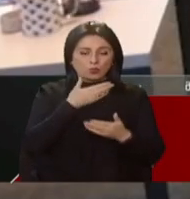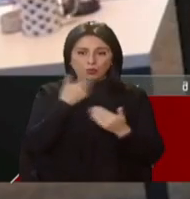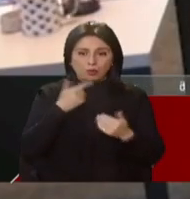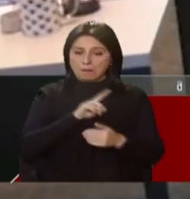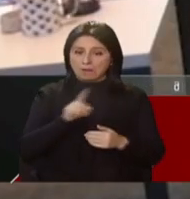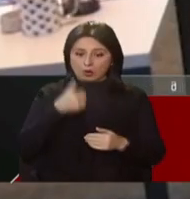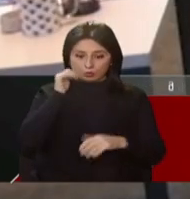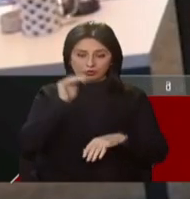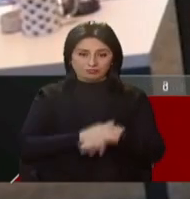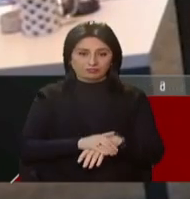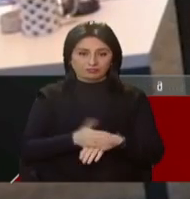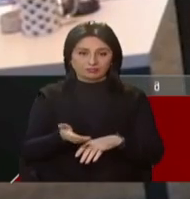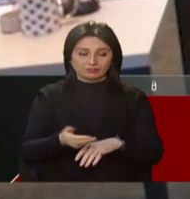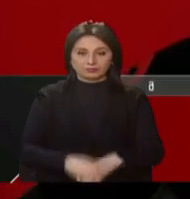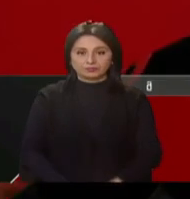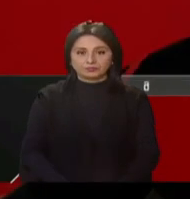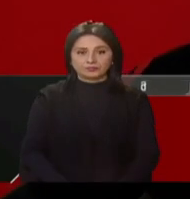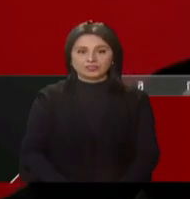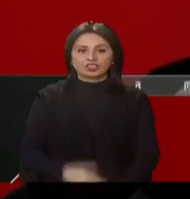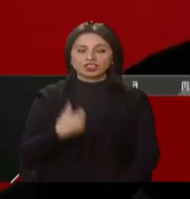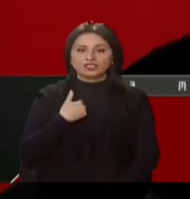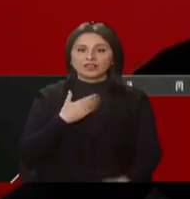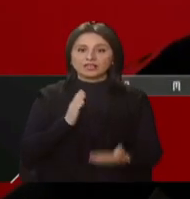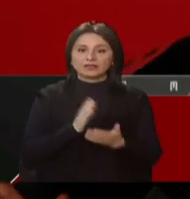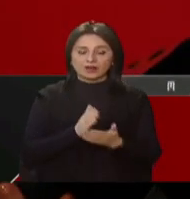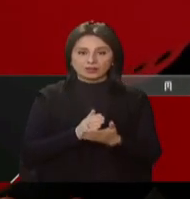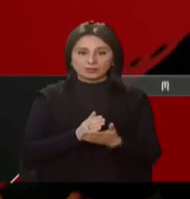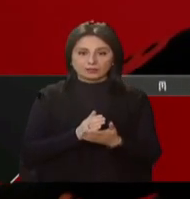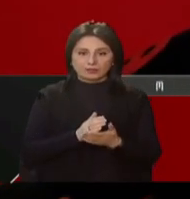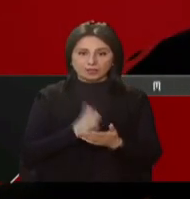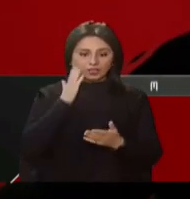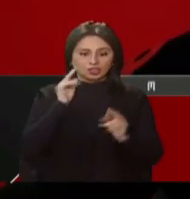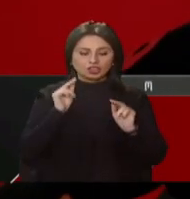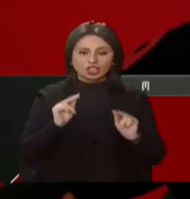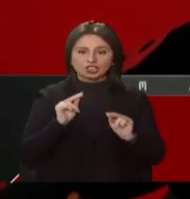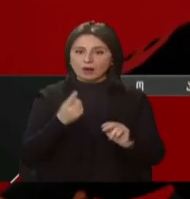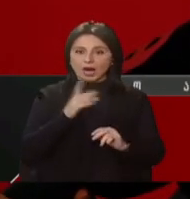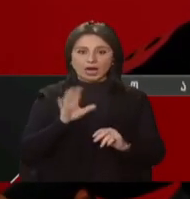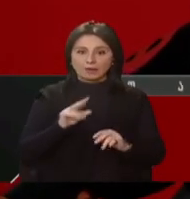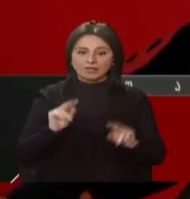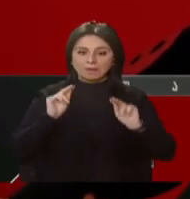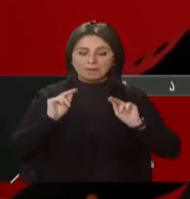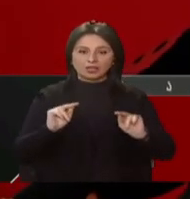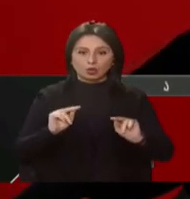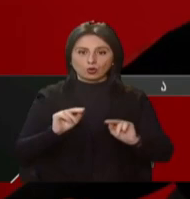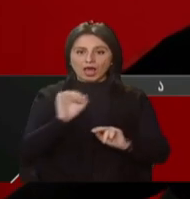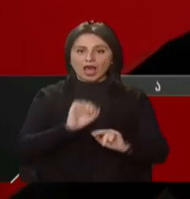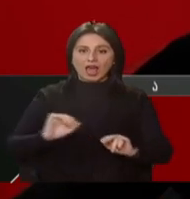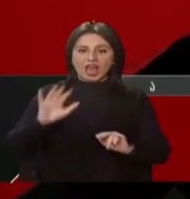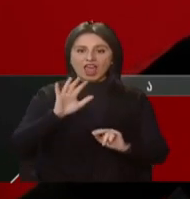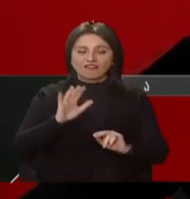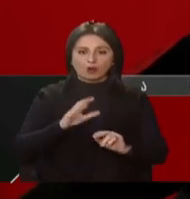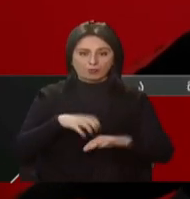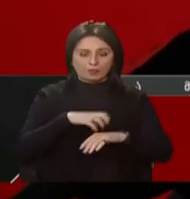fakti gushinats dafiksirda. Rom chven vart ceșmaritat aramarto patriotul, aramet europul,